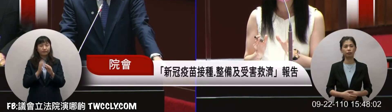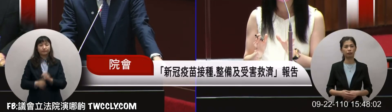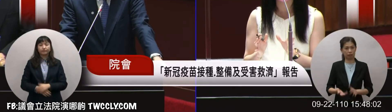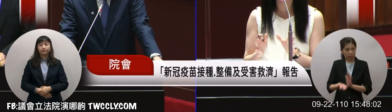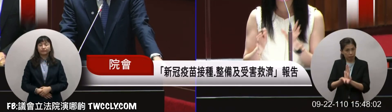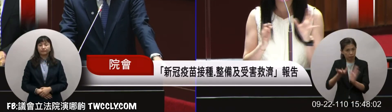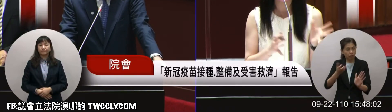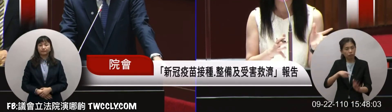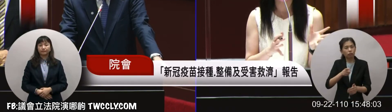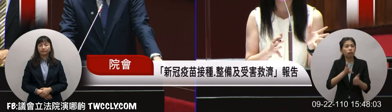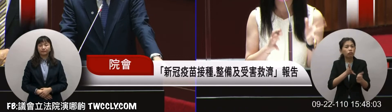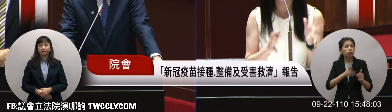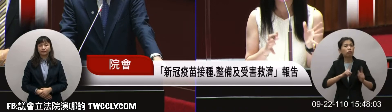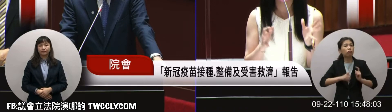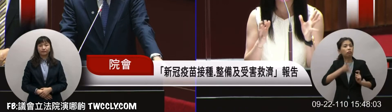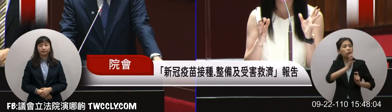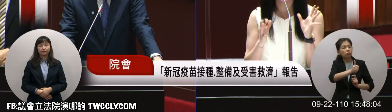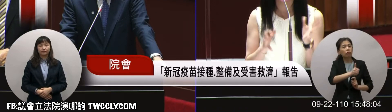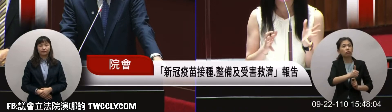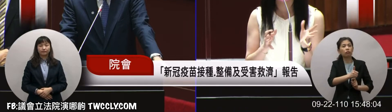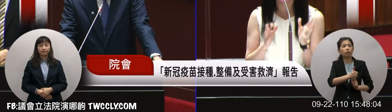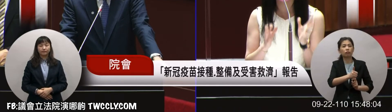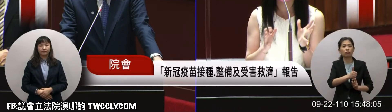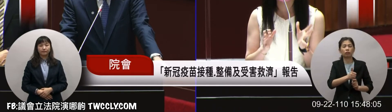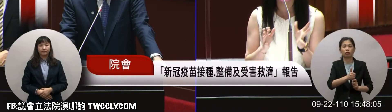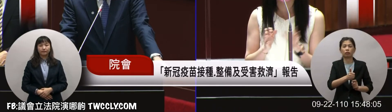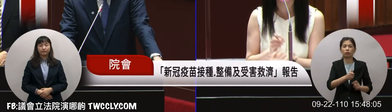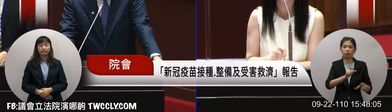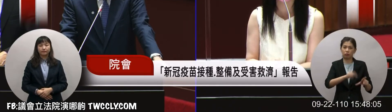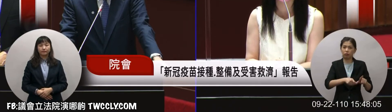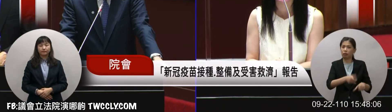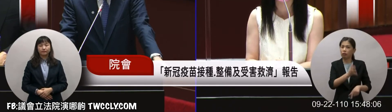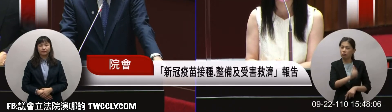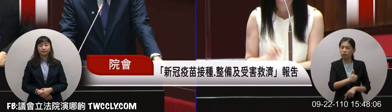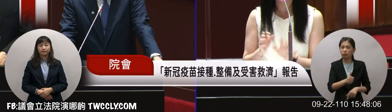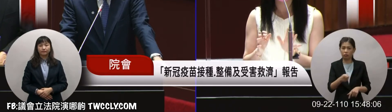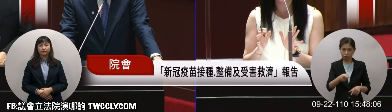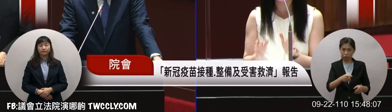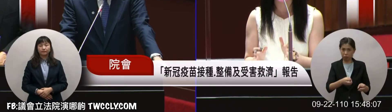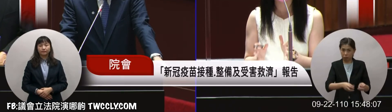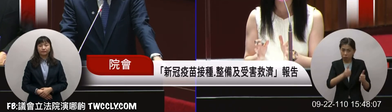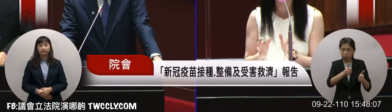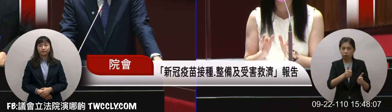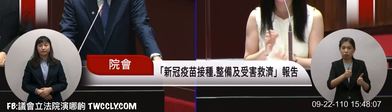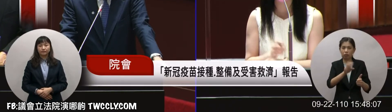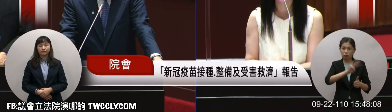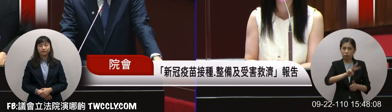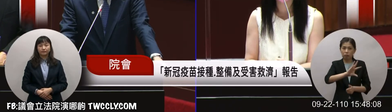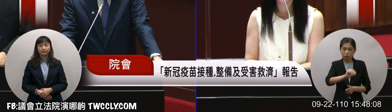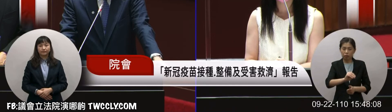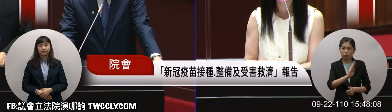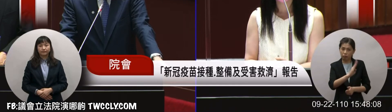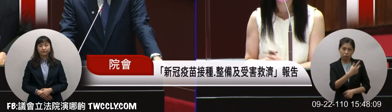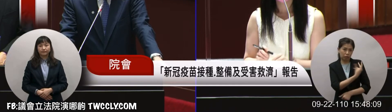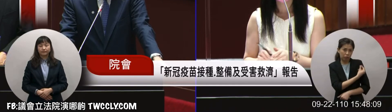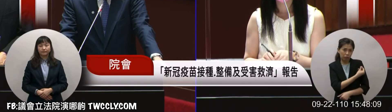大家就问说，那郭台铭说他已经这个谈好3000万剂的 BNT， 那台湾有没有要买？